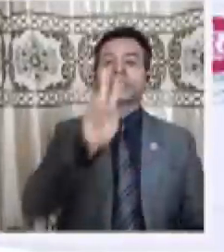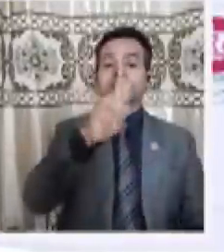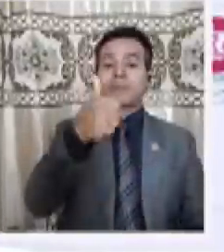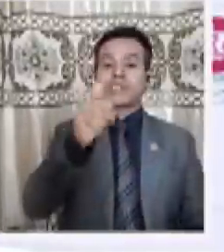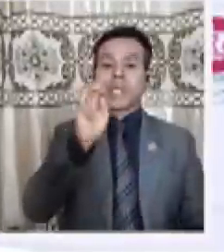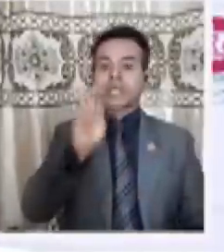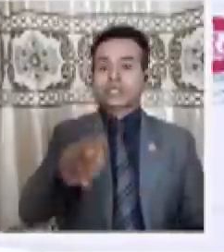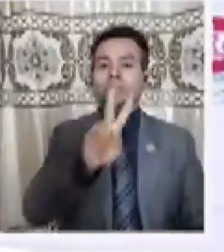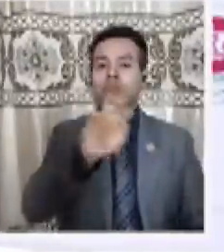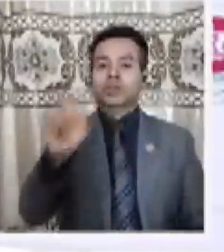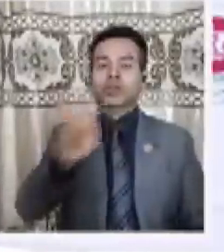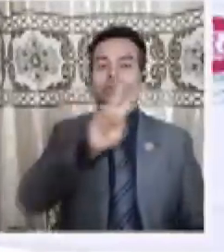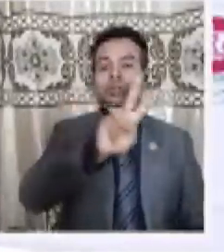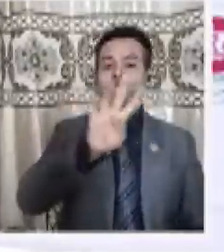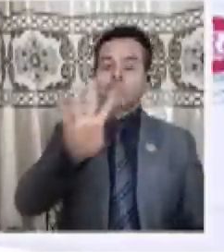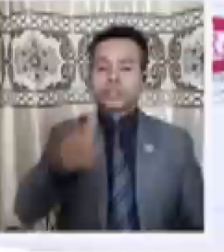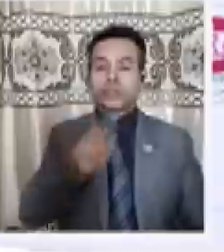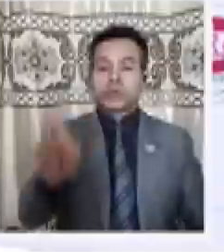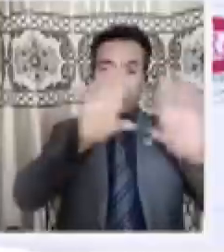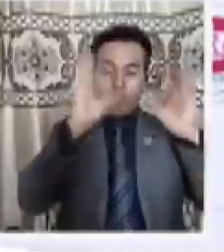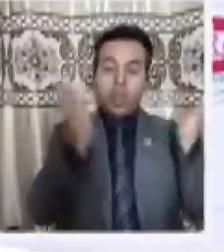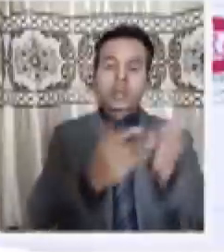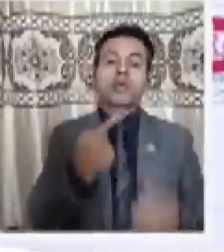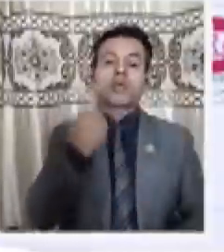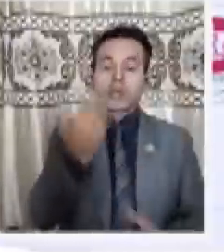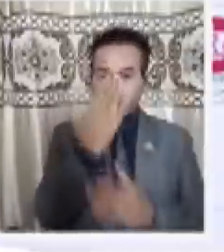26,224 জন। বিশ্বে 24 ঘন্টায় শনাক্ত হয়েছে